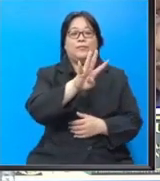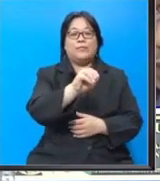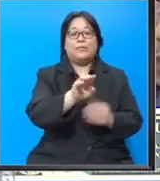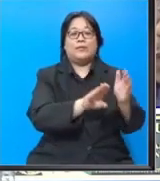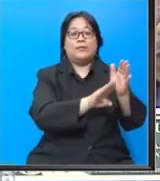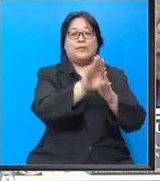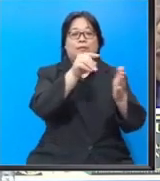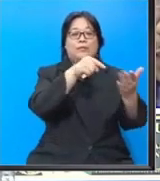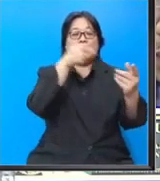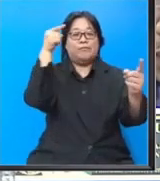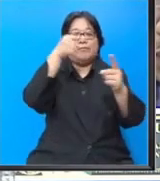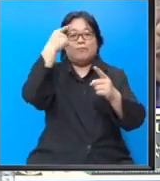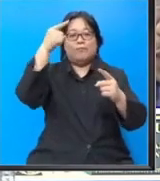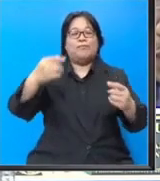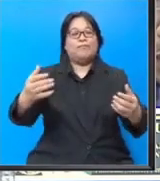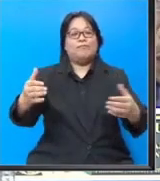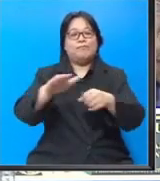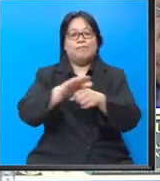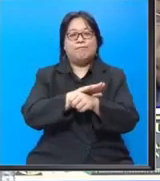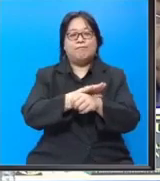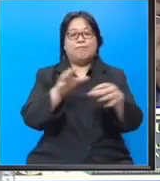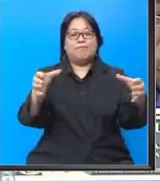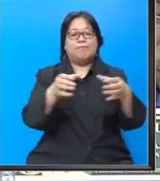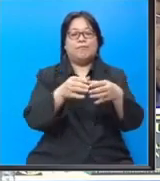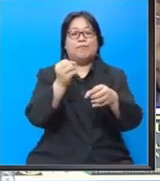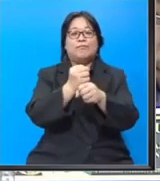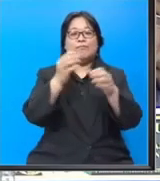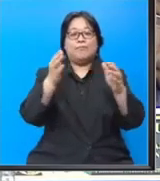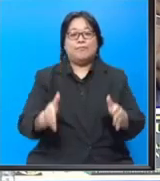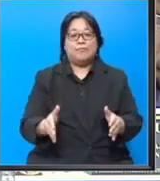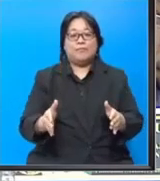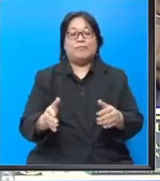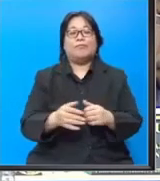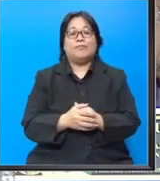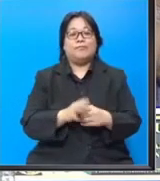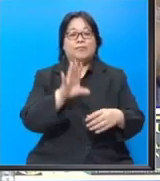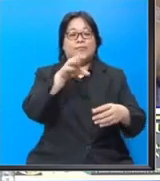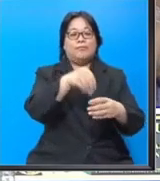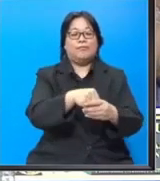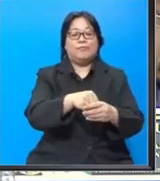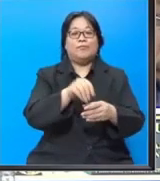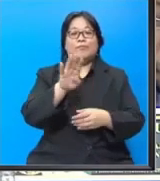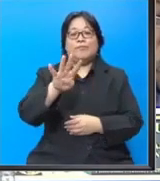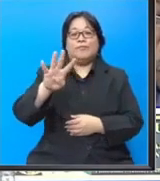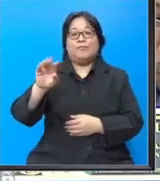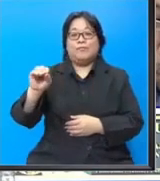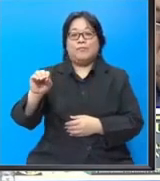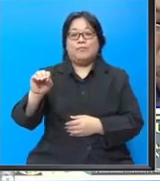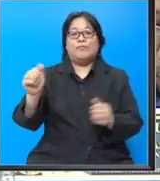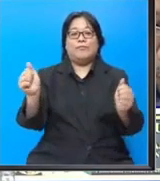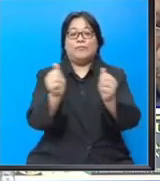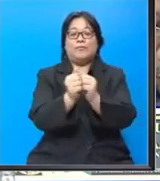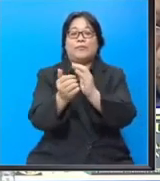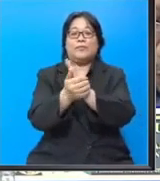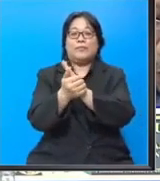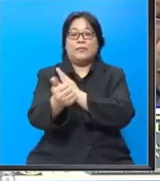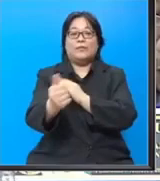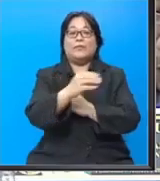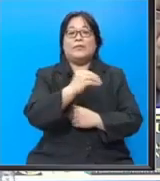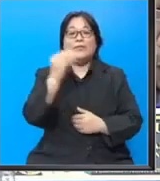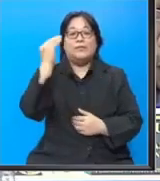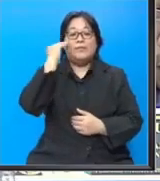bertujuan untuk melengkapkan golongan pekerja yang terdiri daripada ketegori bepak puluh dengan kemahiran